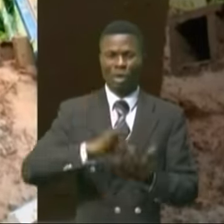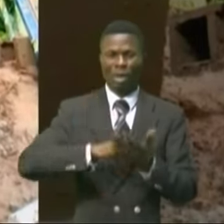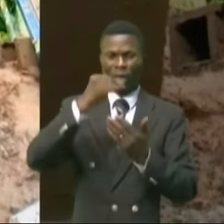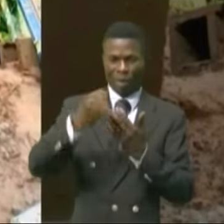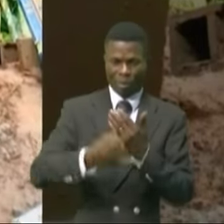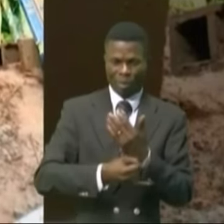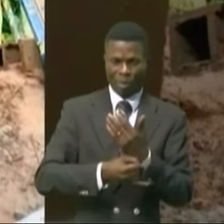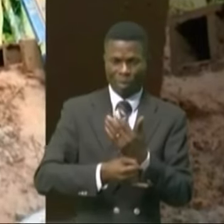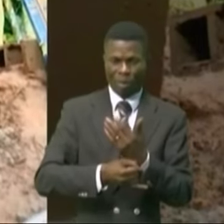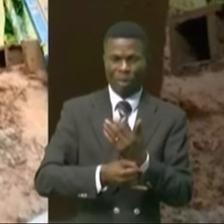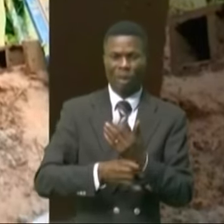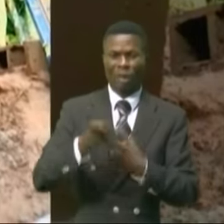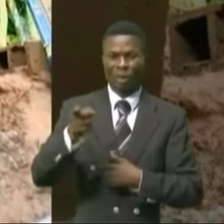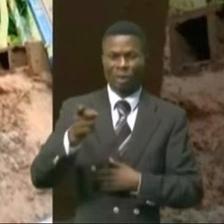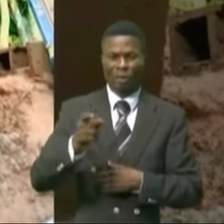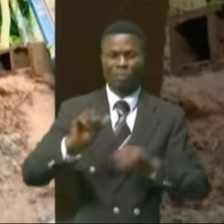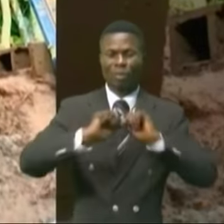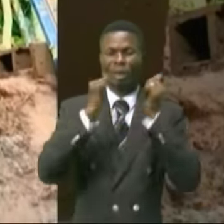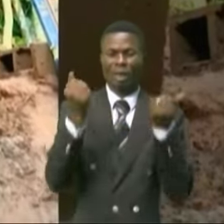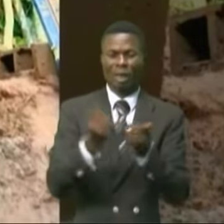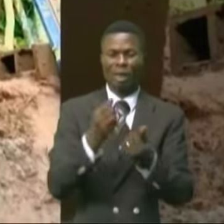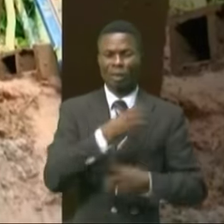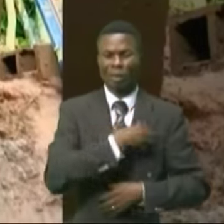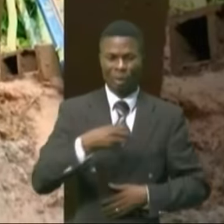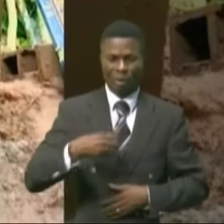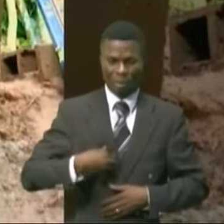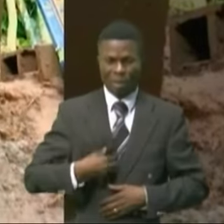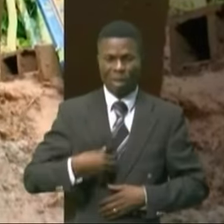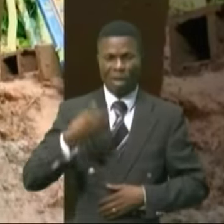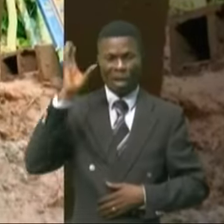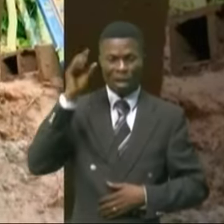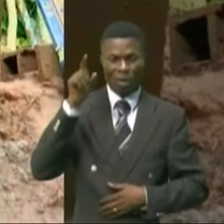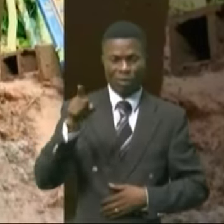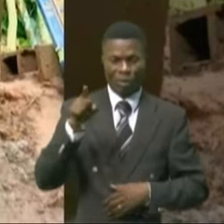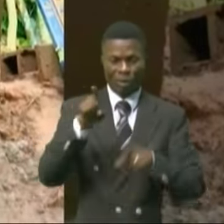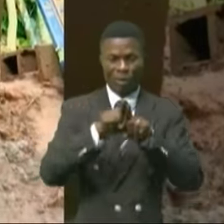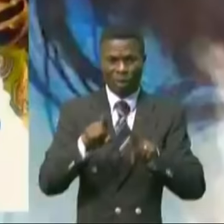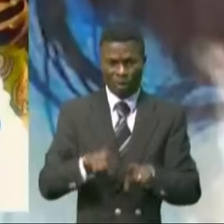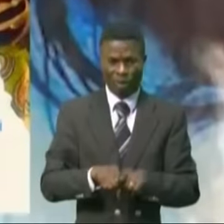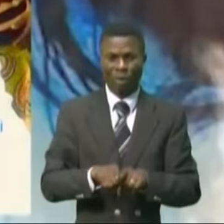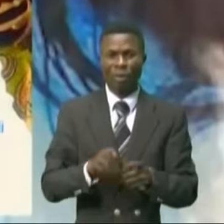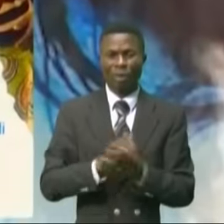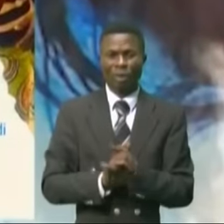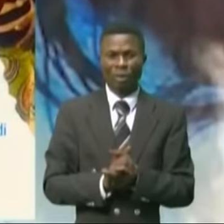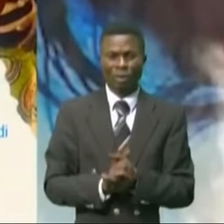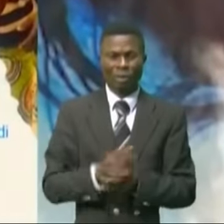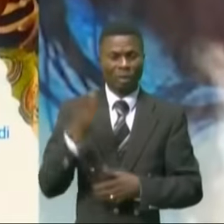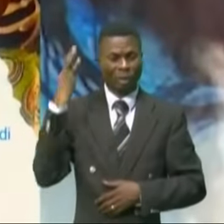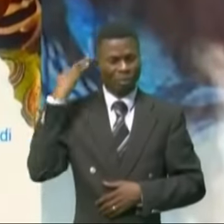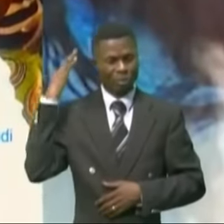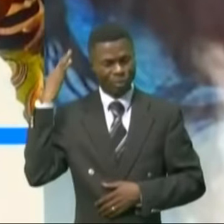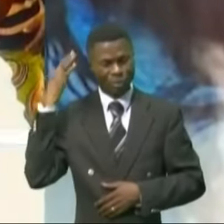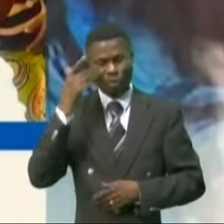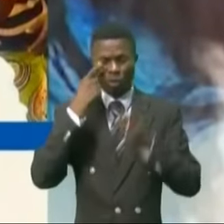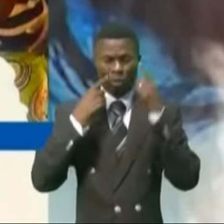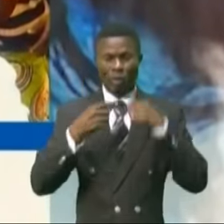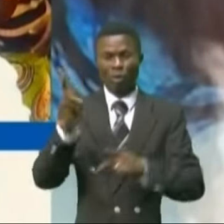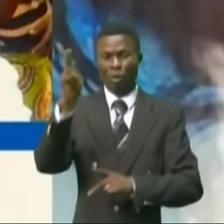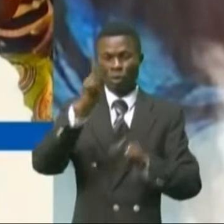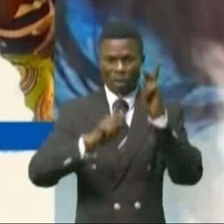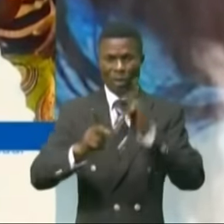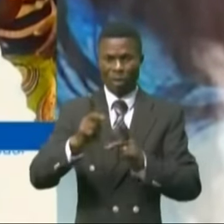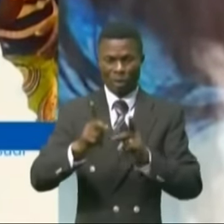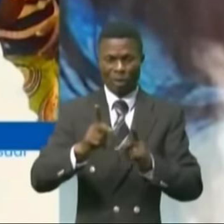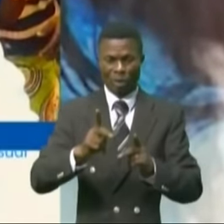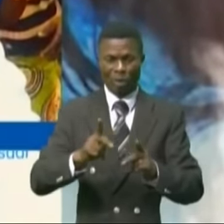Massa Moukété de l'association des mamans de Massimanimba et Bakalayangolo. J'ai entendu les cris de détresse de la population de